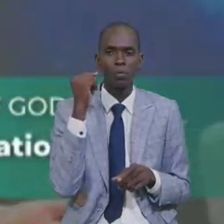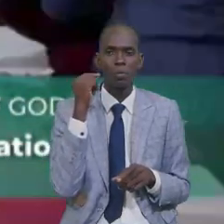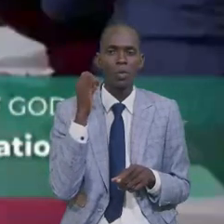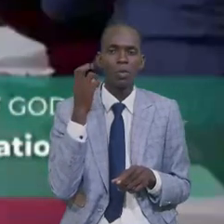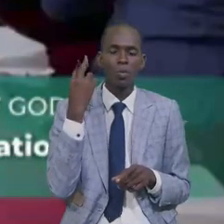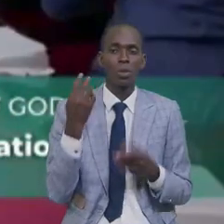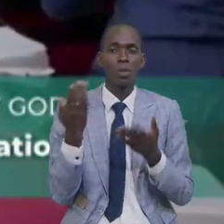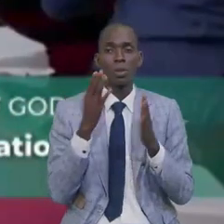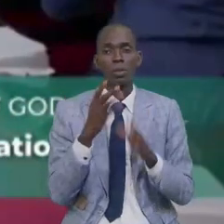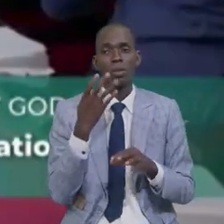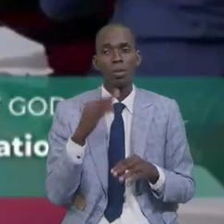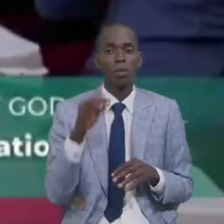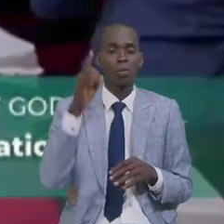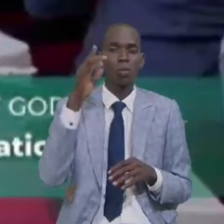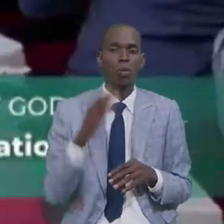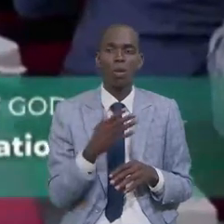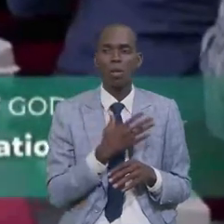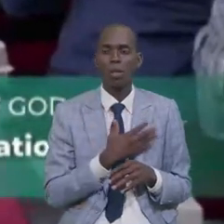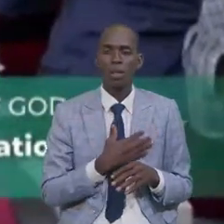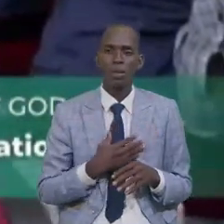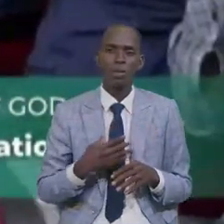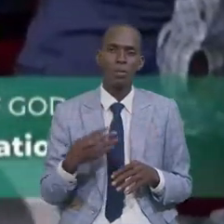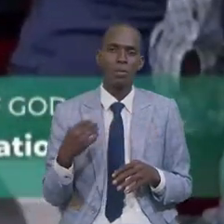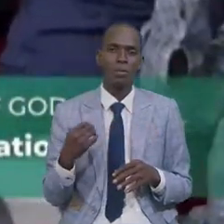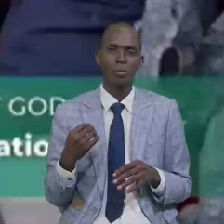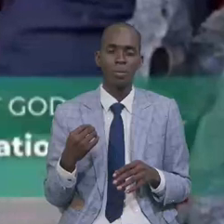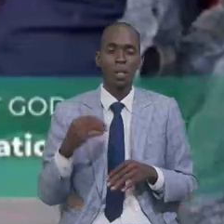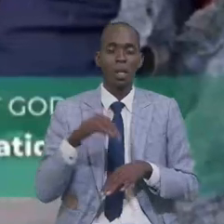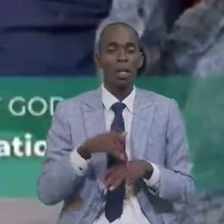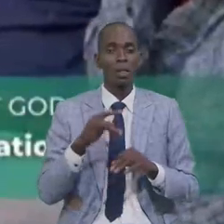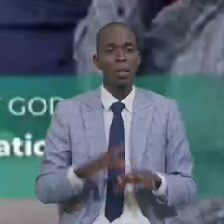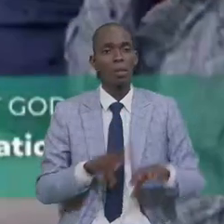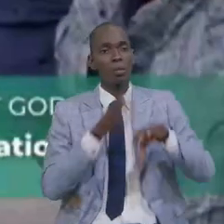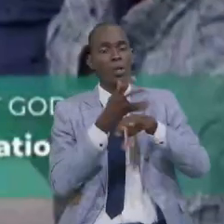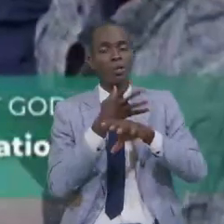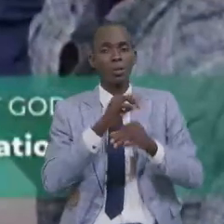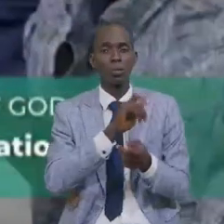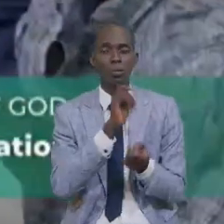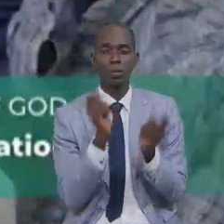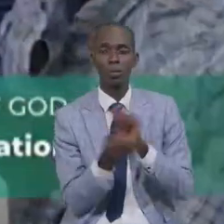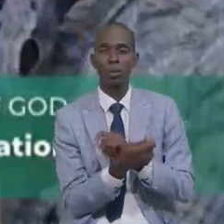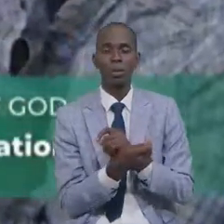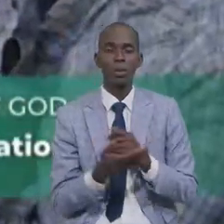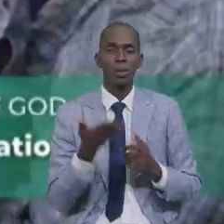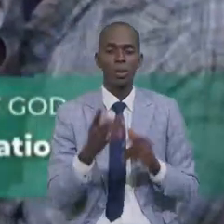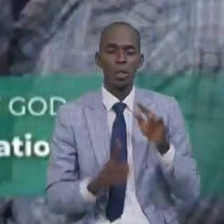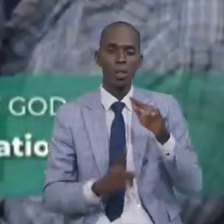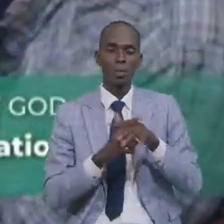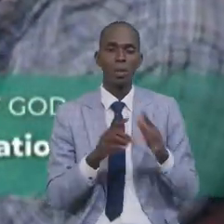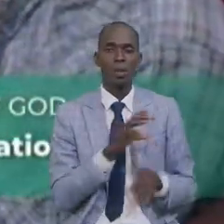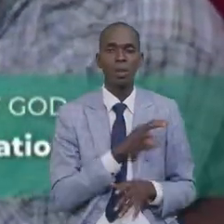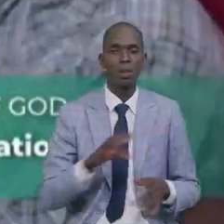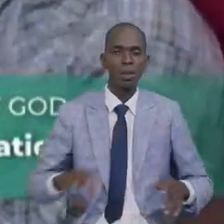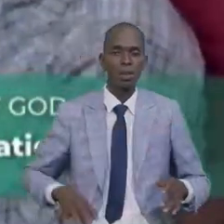lui avait dit. Il était serviteur de Dieu. Maintenant, sur la montagne de transfiguration, alors Christ